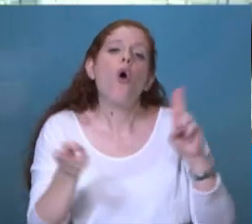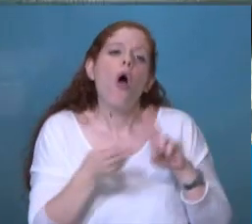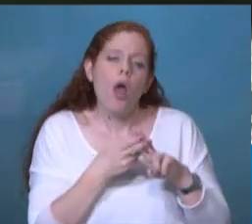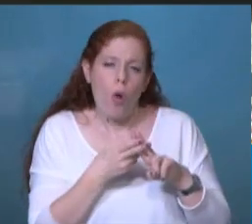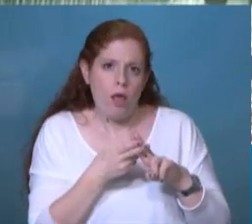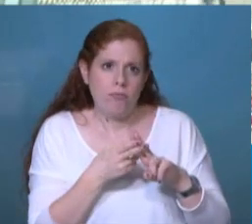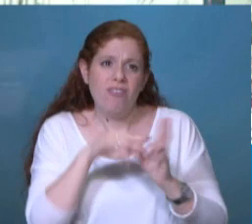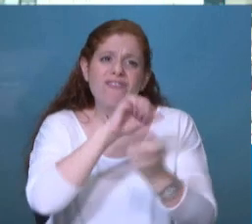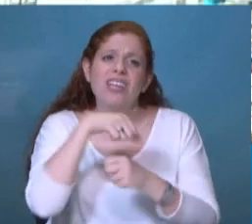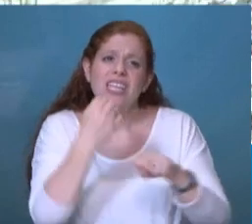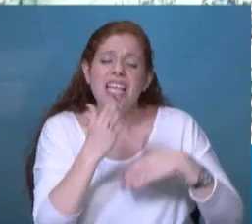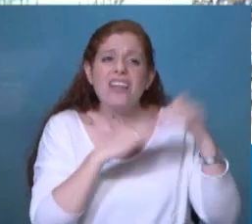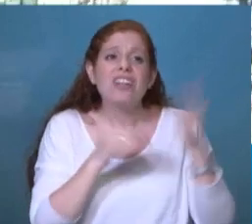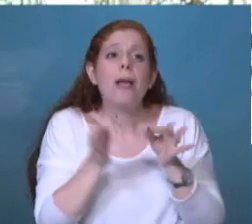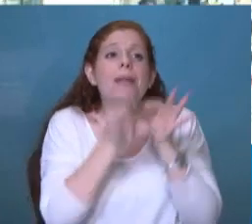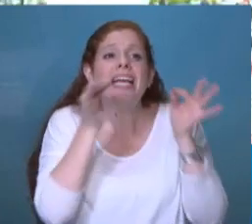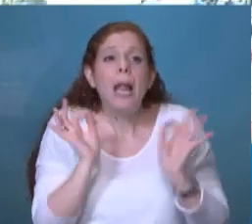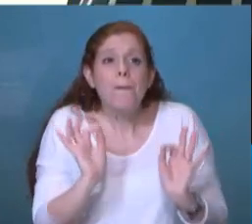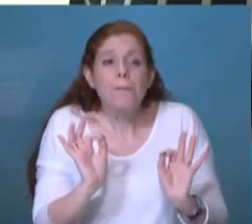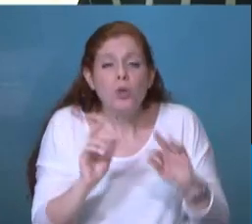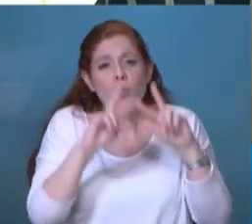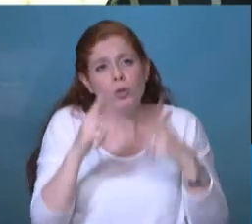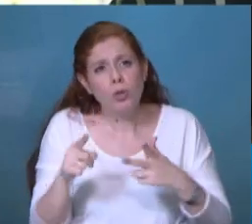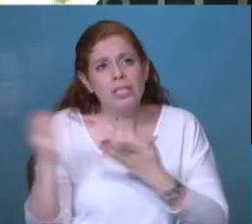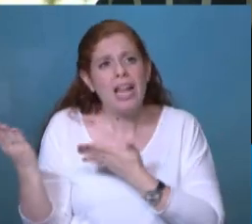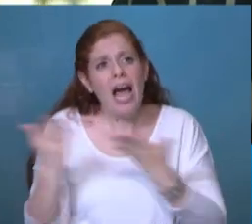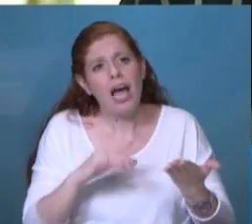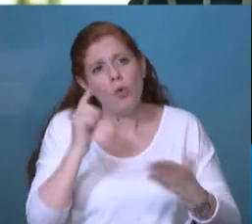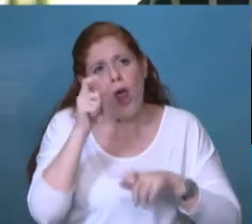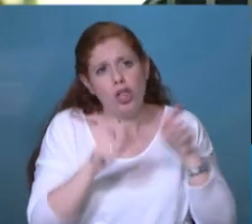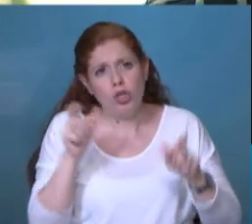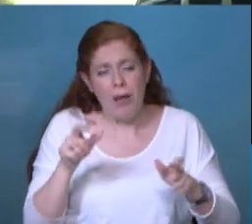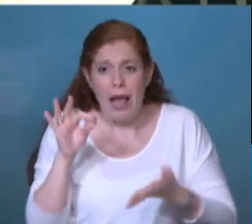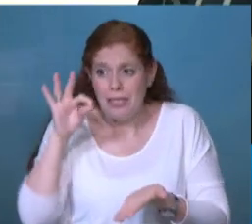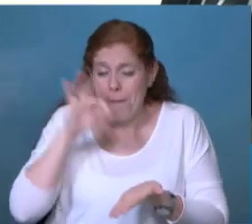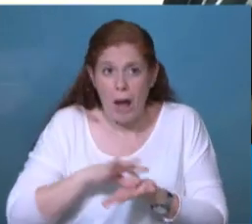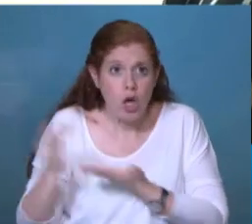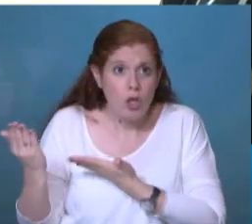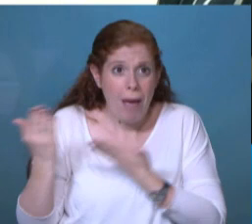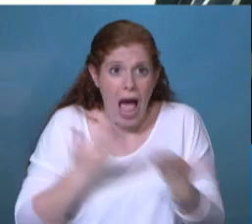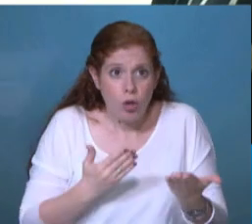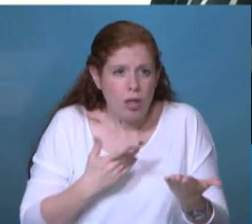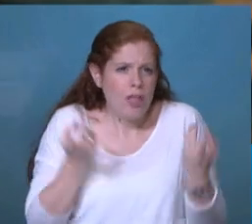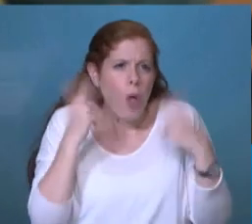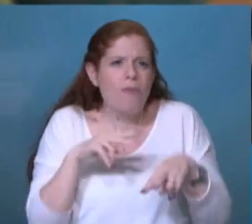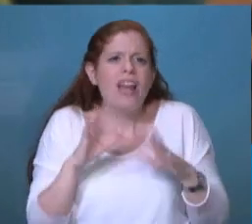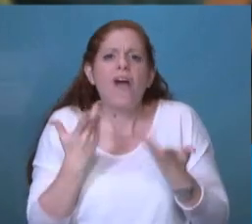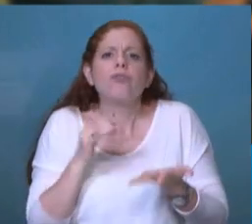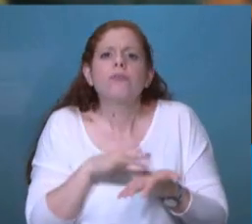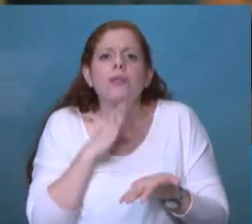נבנתה מלכתחילה בדיוק בצורה הזאת כדי לארח את כל האנשים האלה. אז ברגע שהיא מארחת אותם, אני לא מבינה איפה נמצאת פה